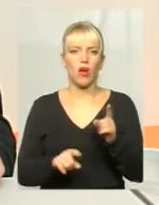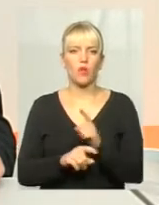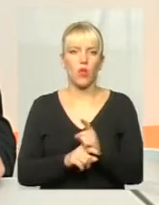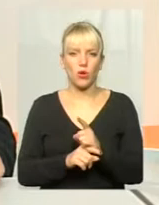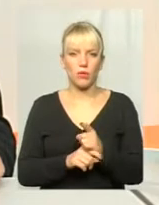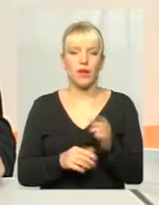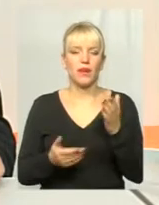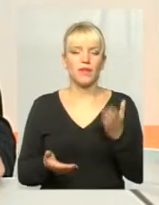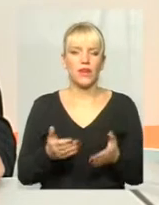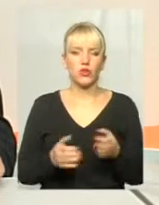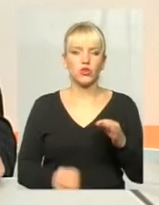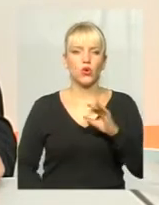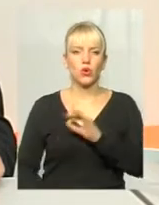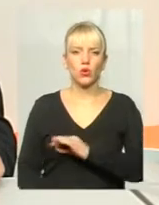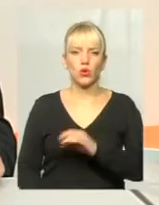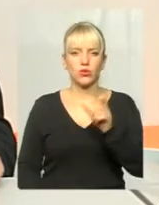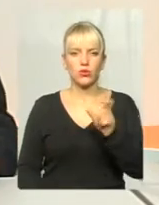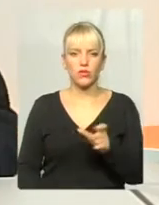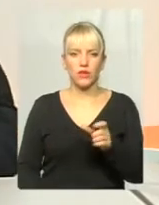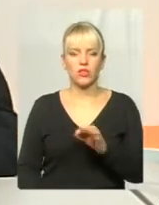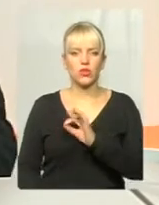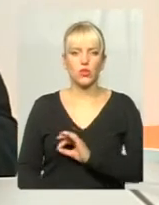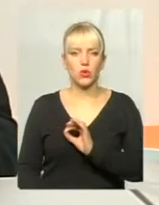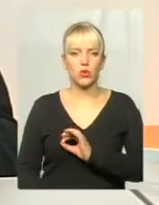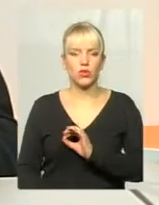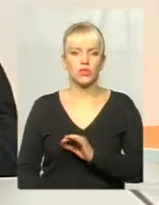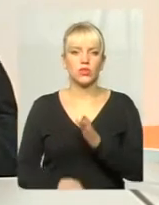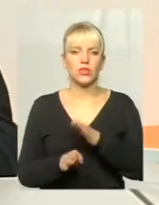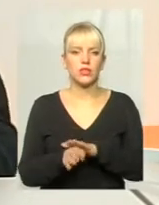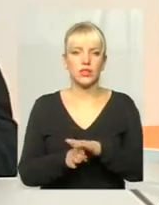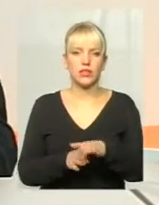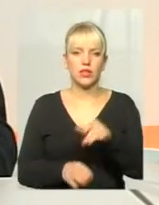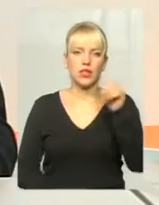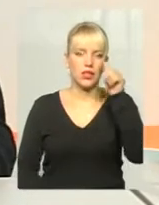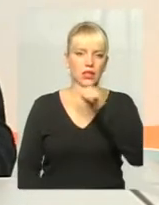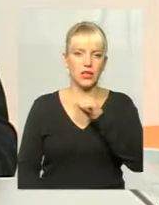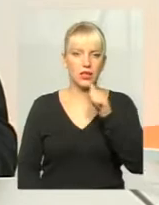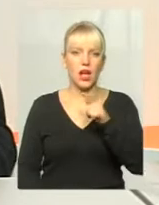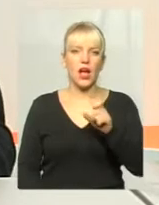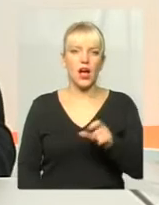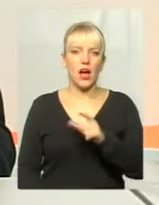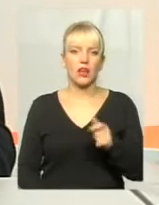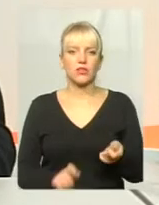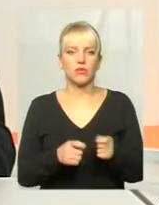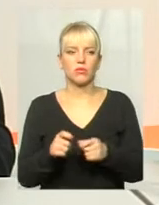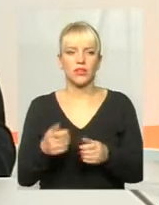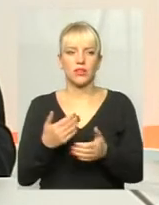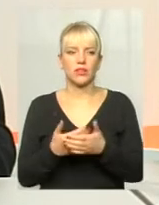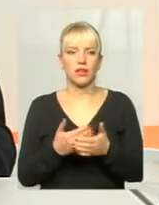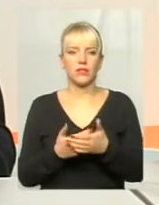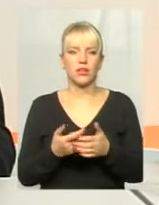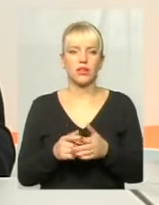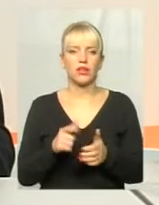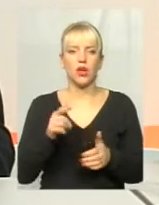Якщо користувач користується по цілий рік газовими приладами, ну, допустимо, двоконтурні